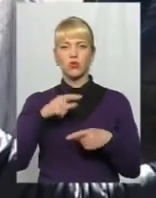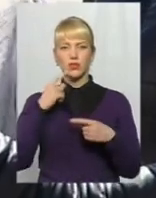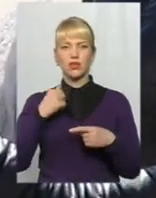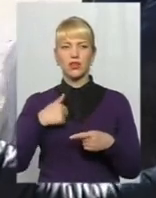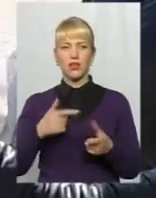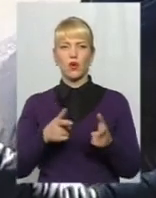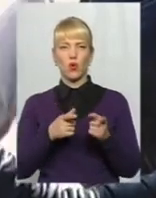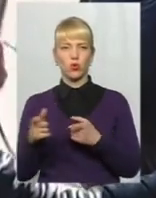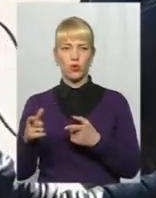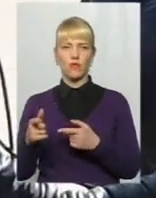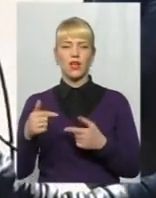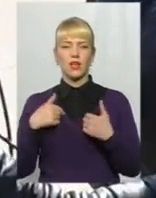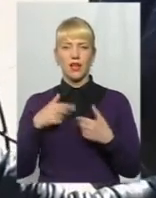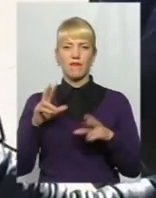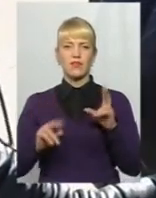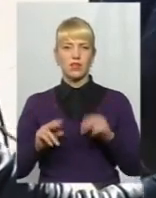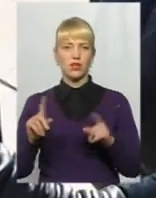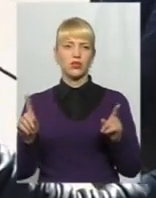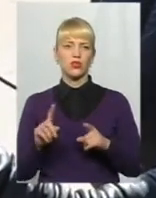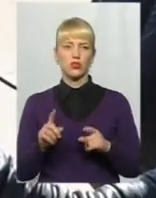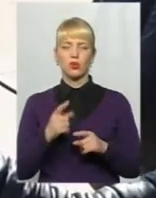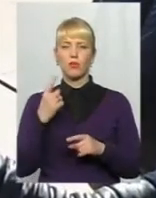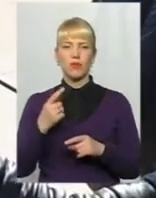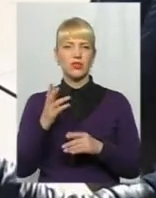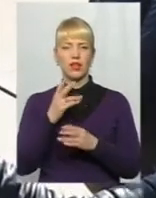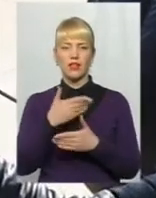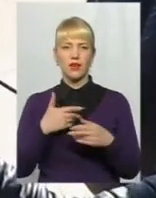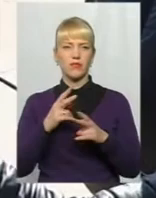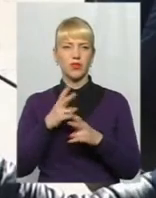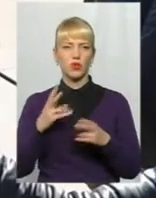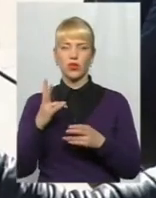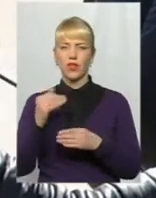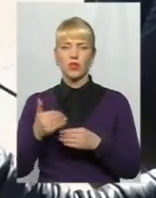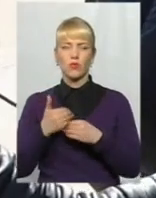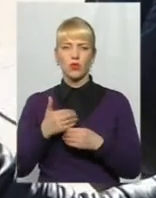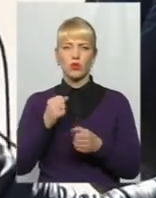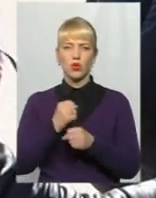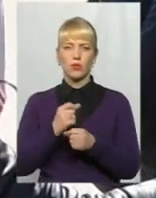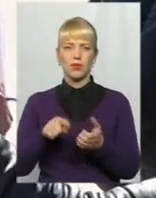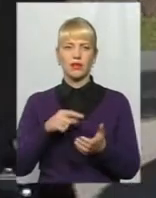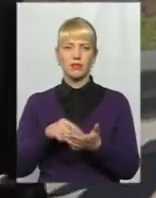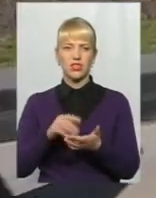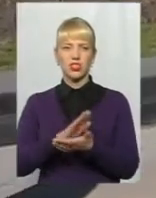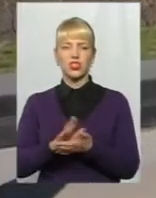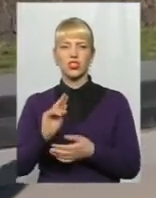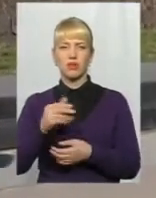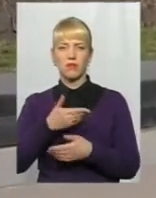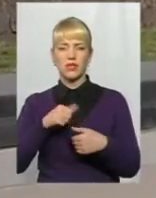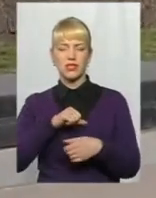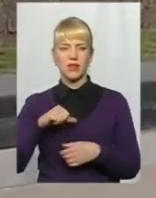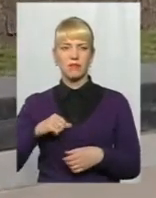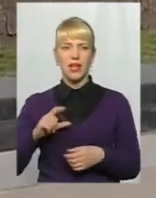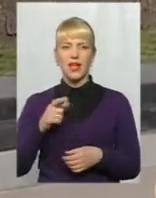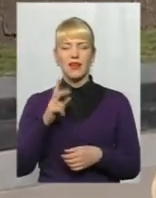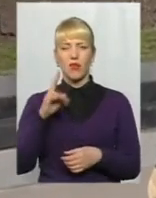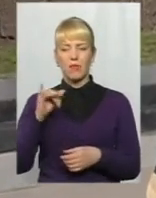я готова. Я рахую, що, по-перше, ніхто нам не допоможе зробити його чистіше, ніж ми самі. Ми ще до європейського